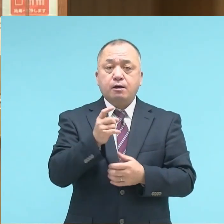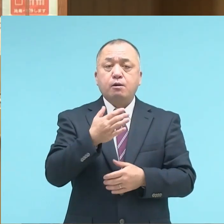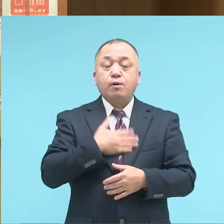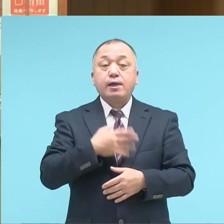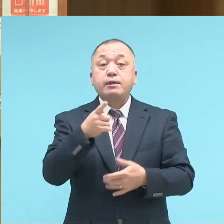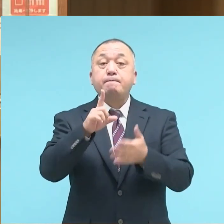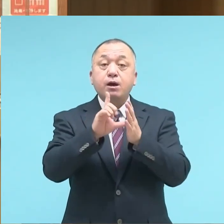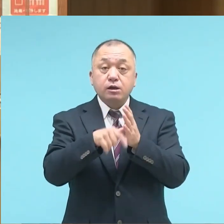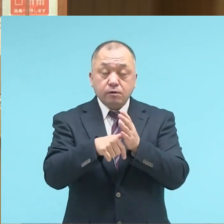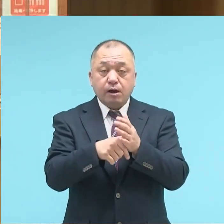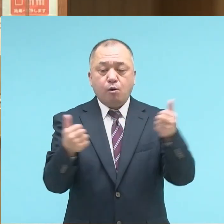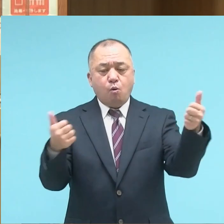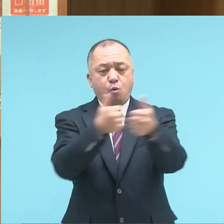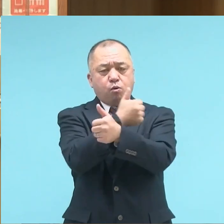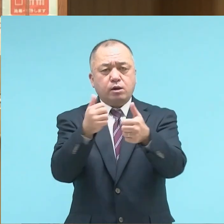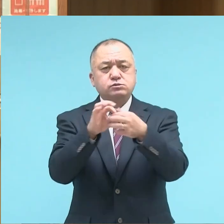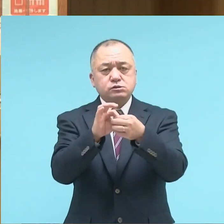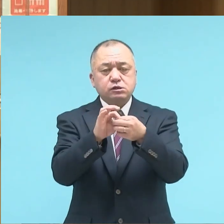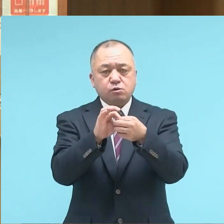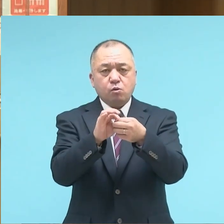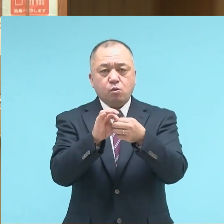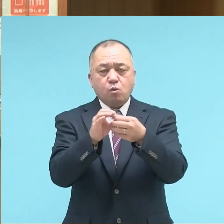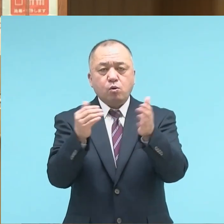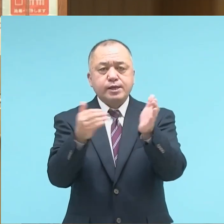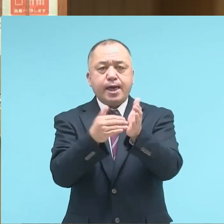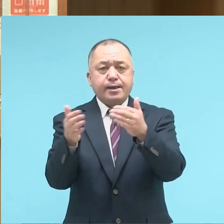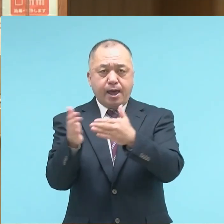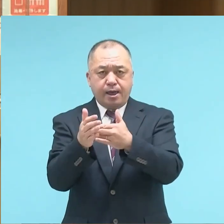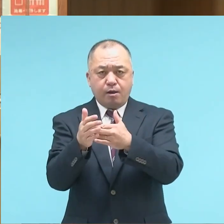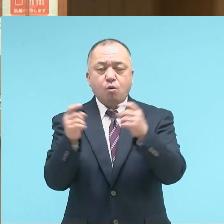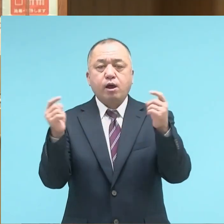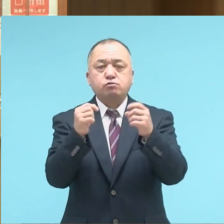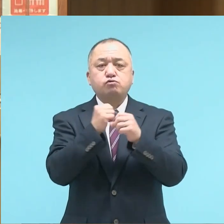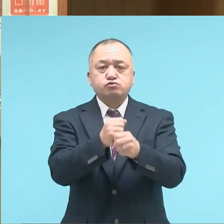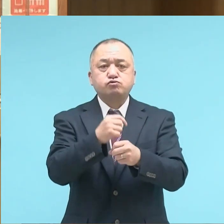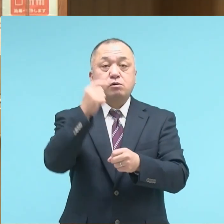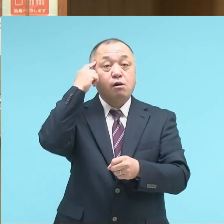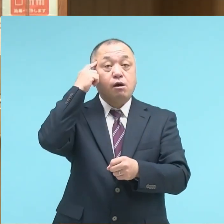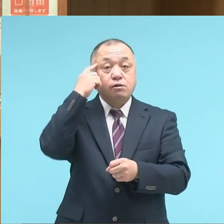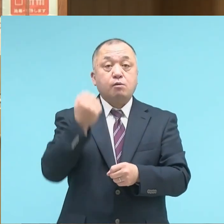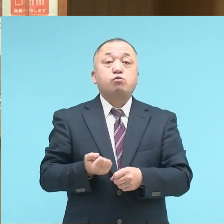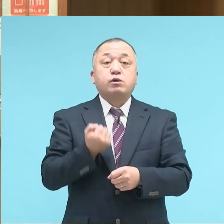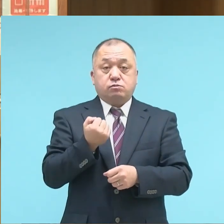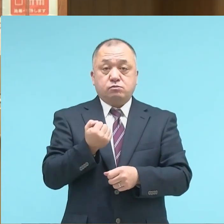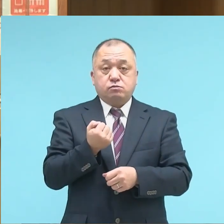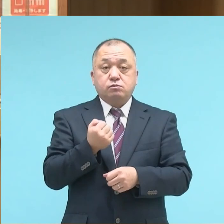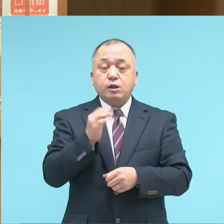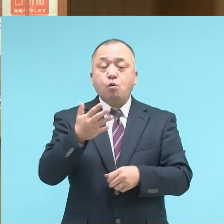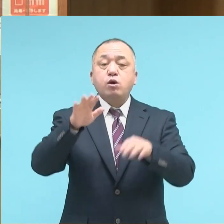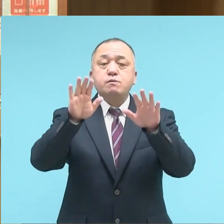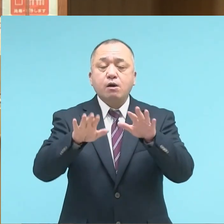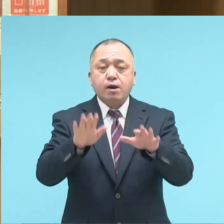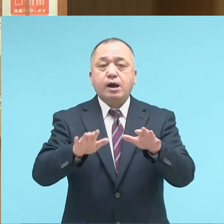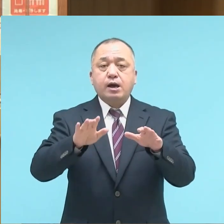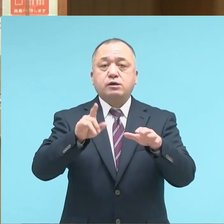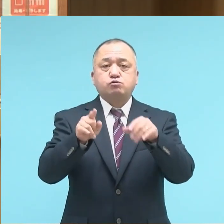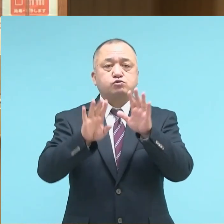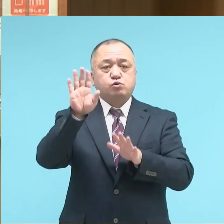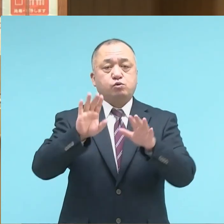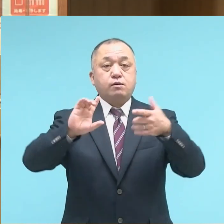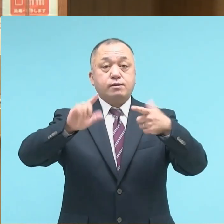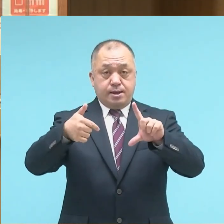合については、そういった往来についての制限を検討するということにはなるというふうには思いますが、現在そういう状況ではない